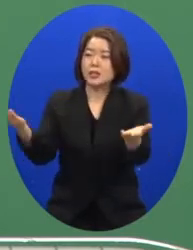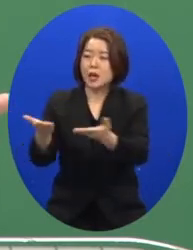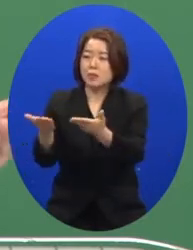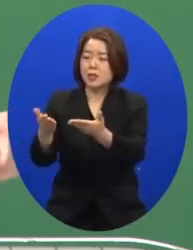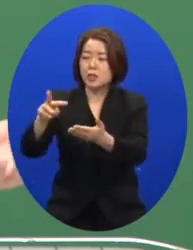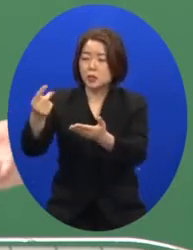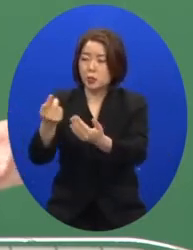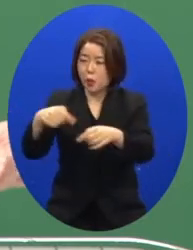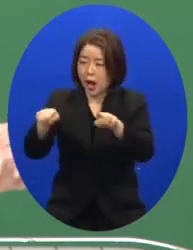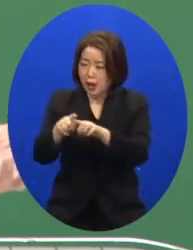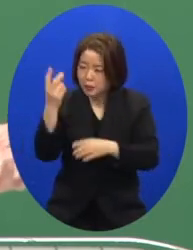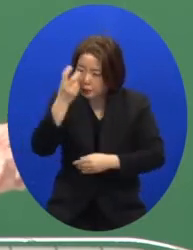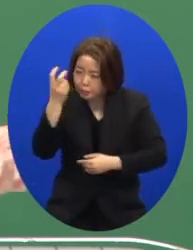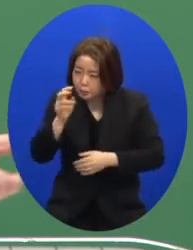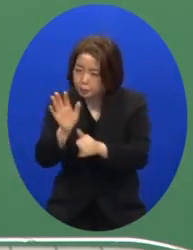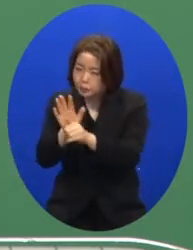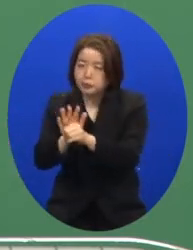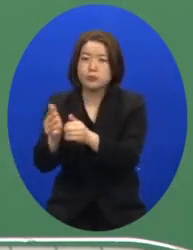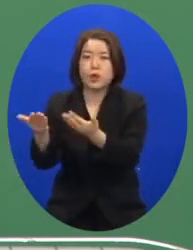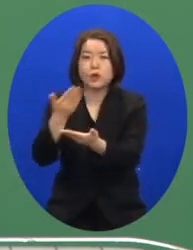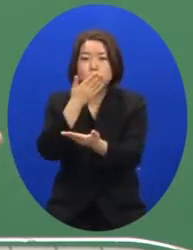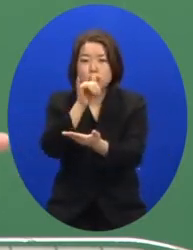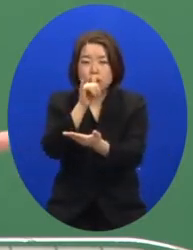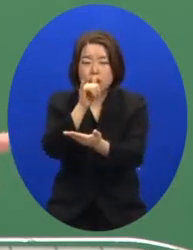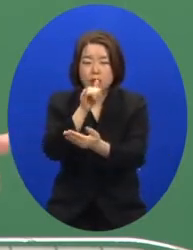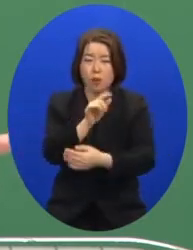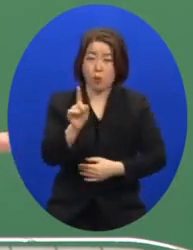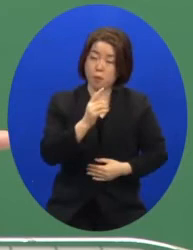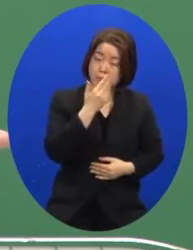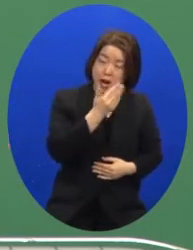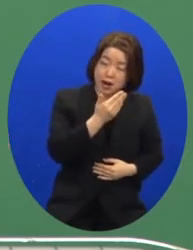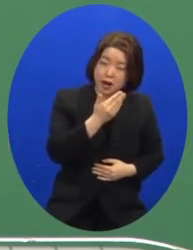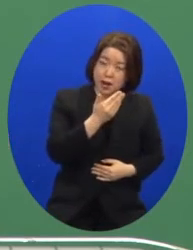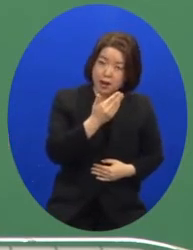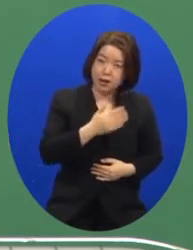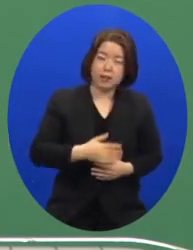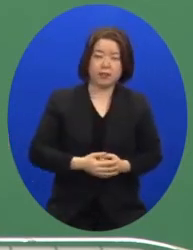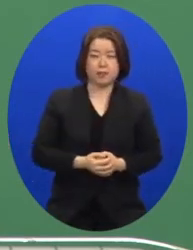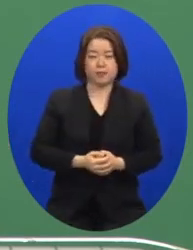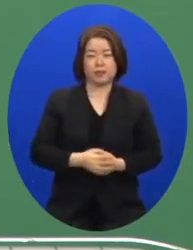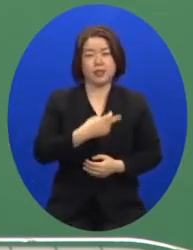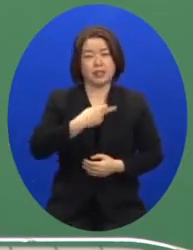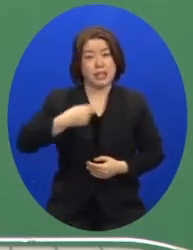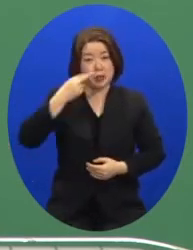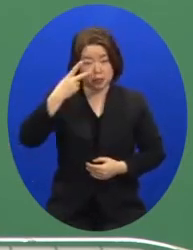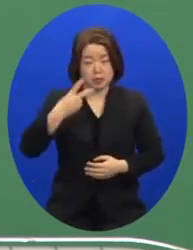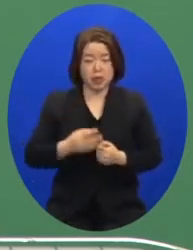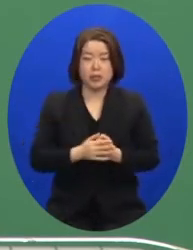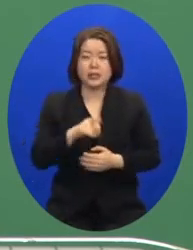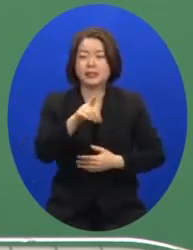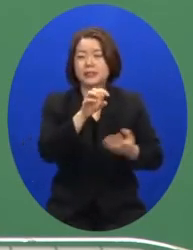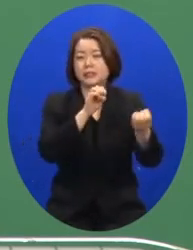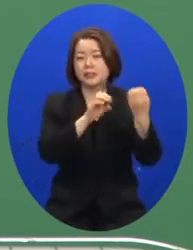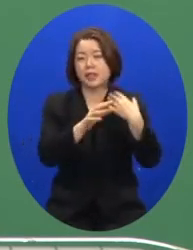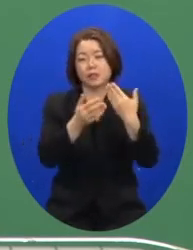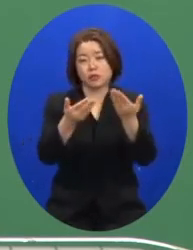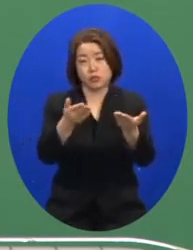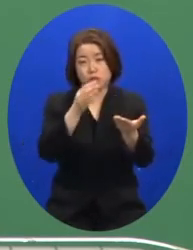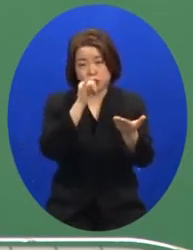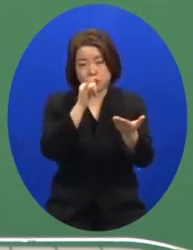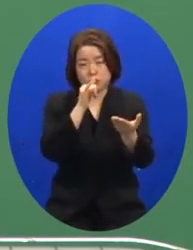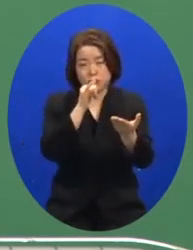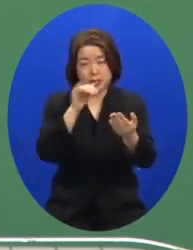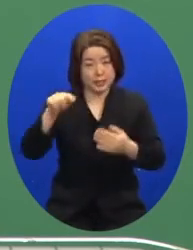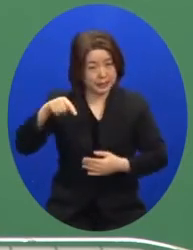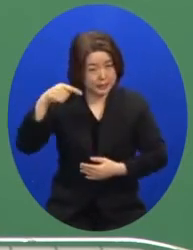돌볼 수 있습니까 어떻게 이게 가능한 일입니까 사도 바울이 그 답을 주고 있습니다